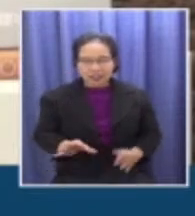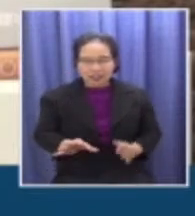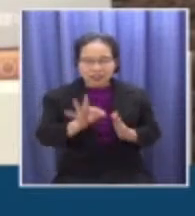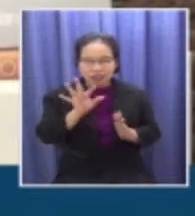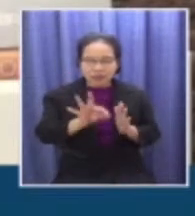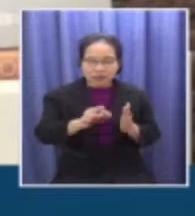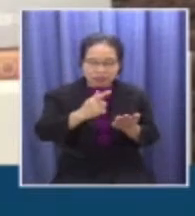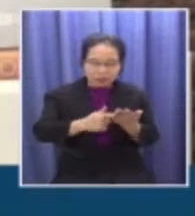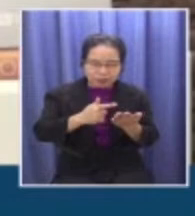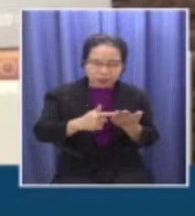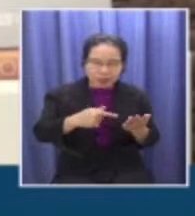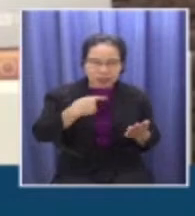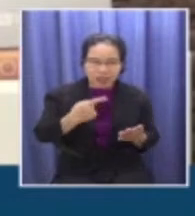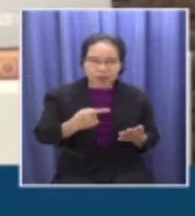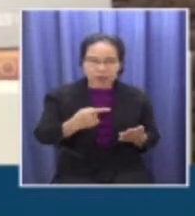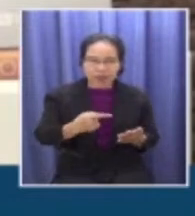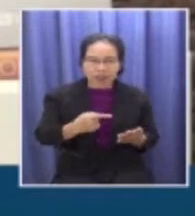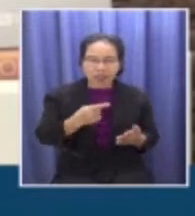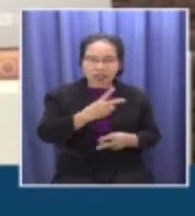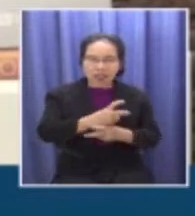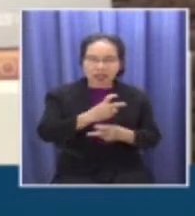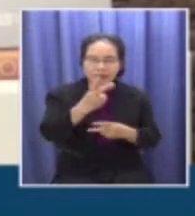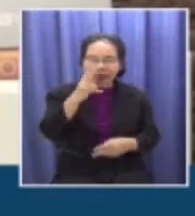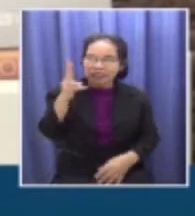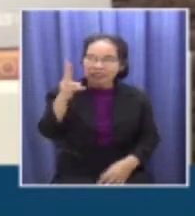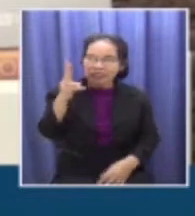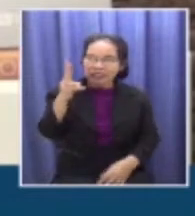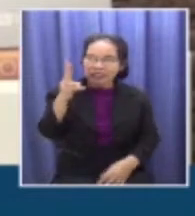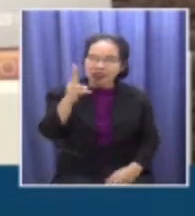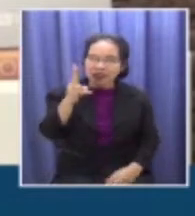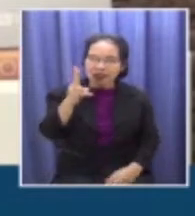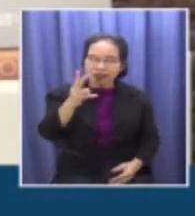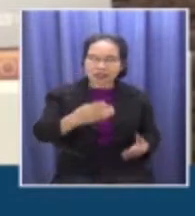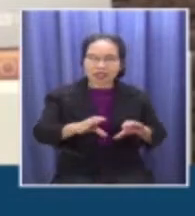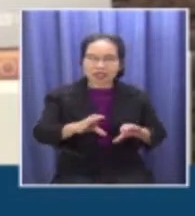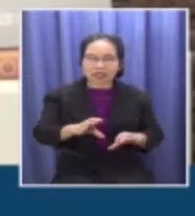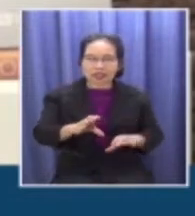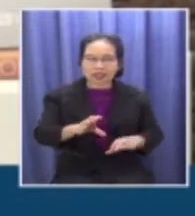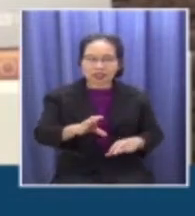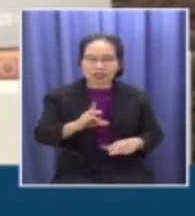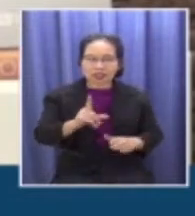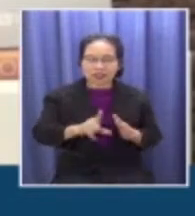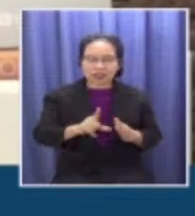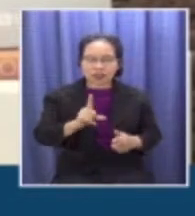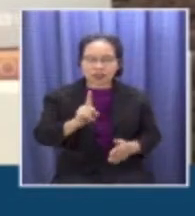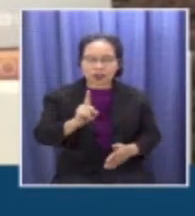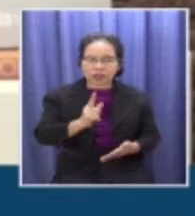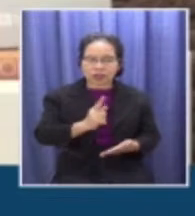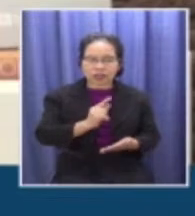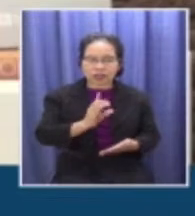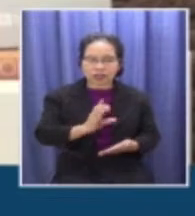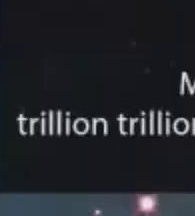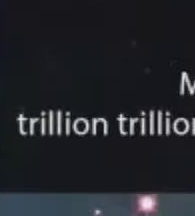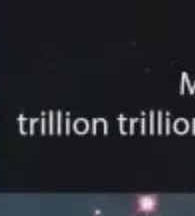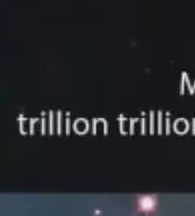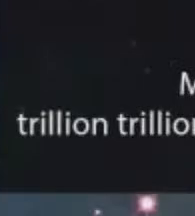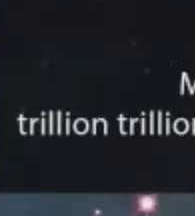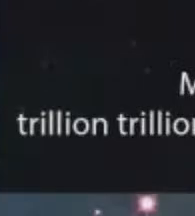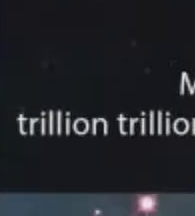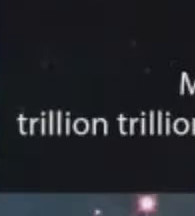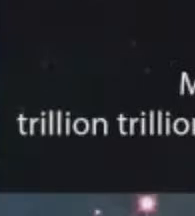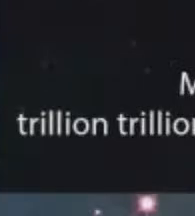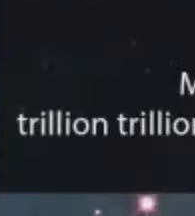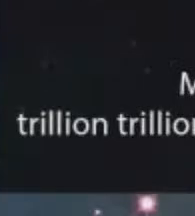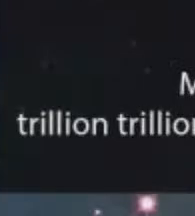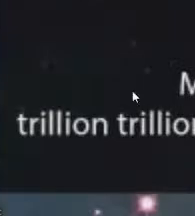ne nyansa pi na se akwanya biara ni wo se nipa betuna kwa kwotena wiem